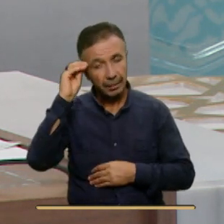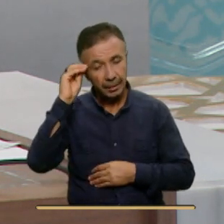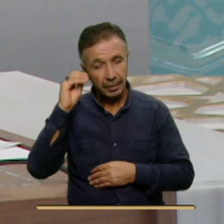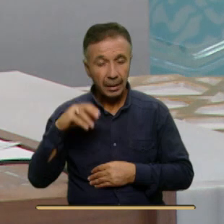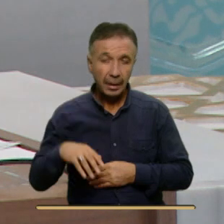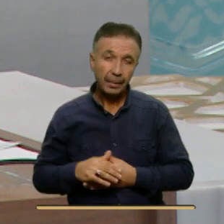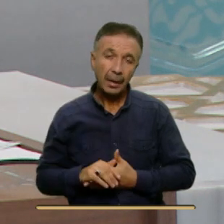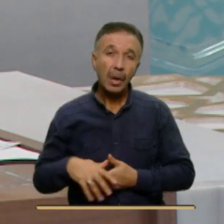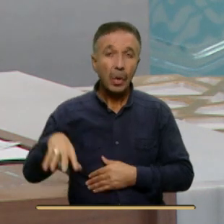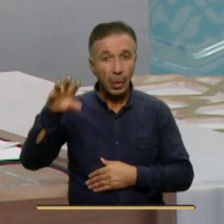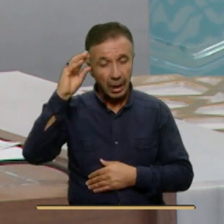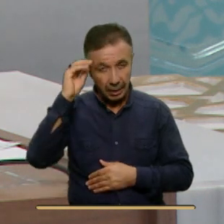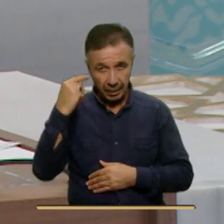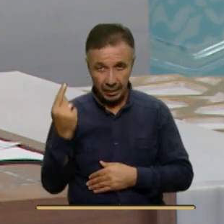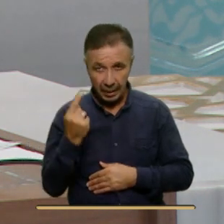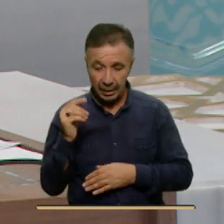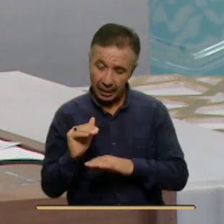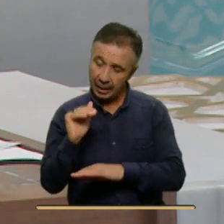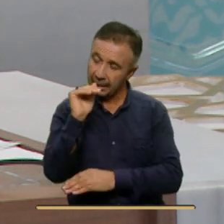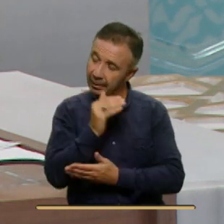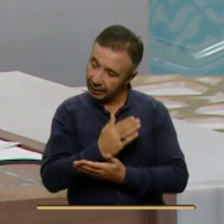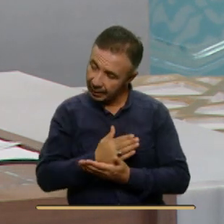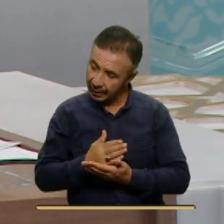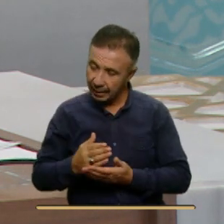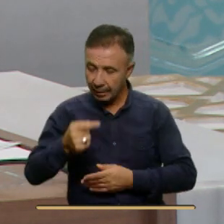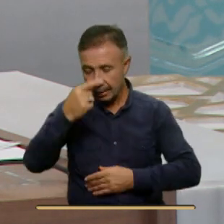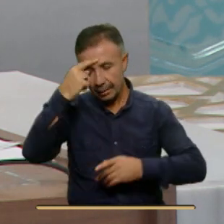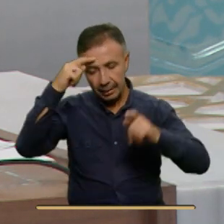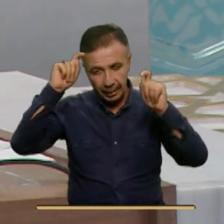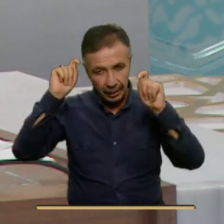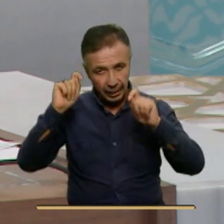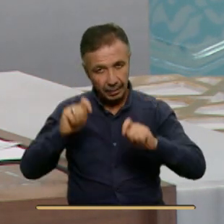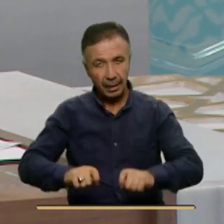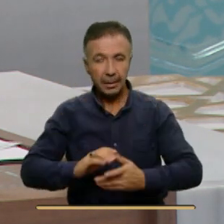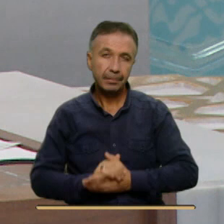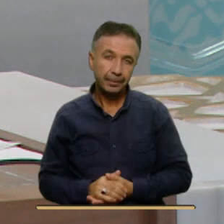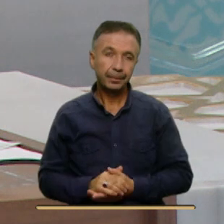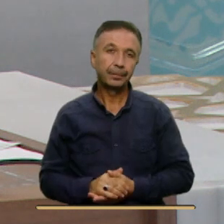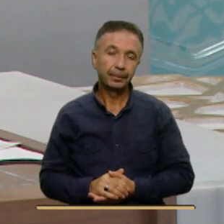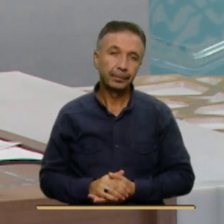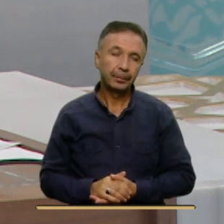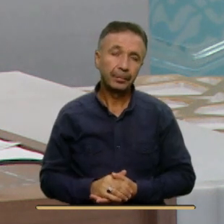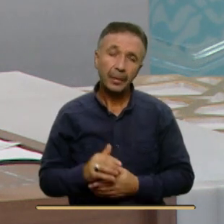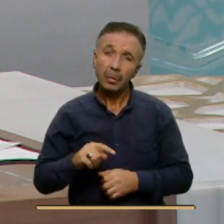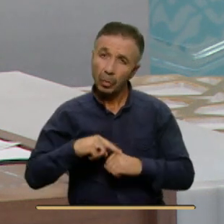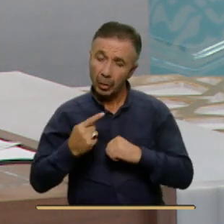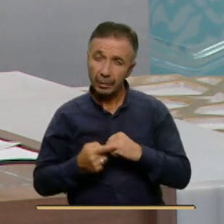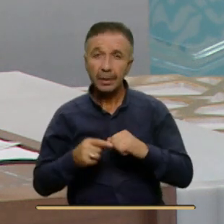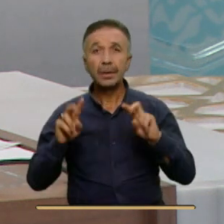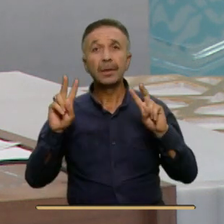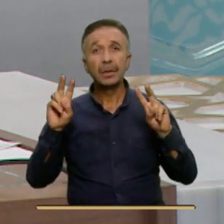öğrendiklerimizi ise hayatımıza tatbik etmeyi nasip ve müyesser eylesin. Bu haftaki